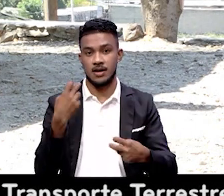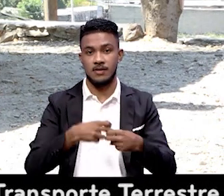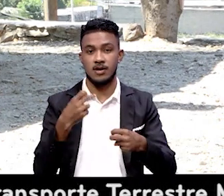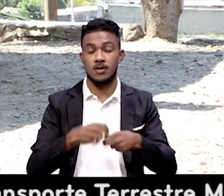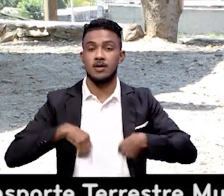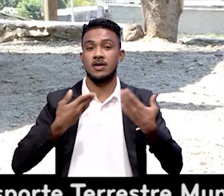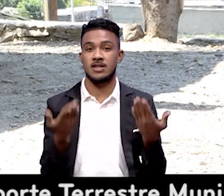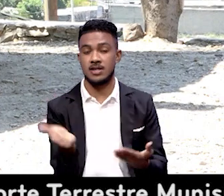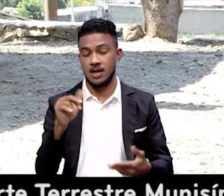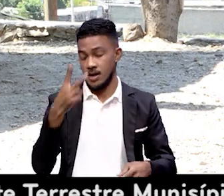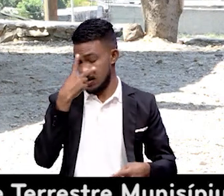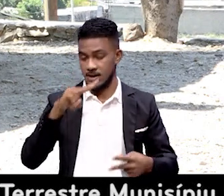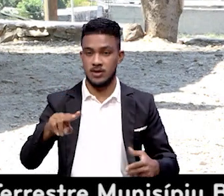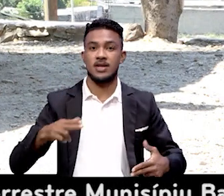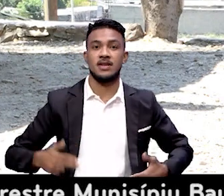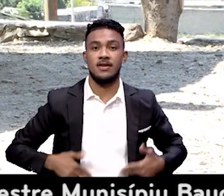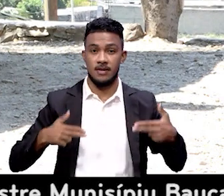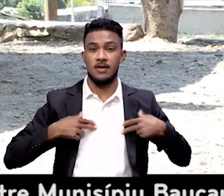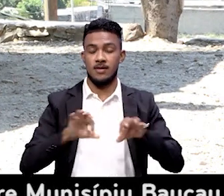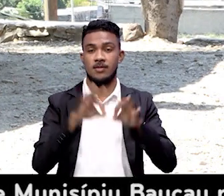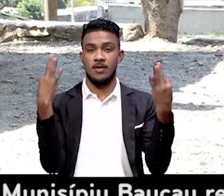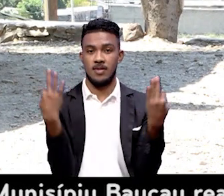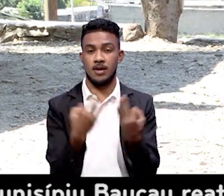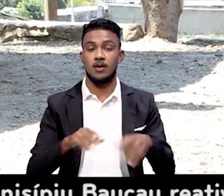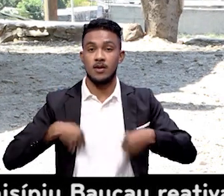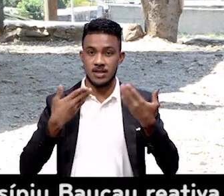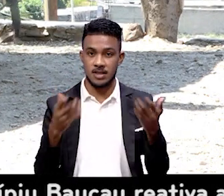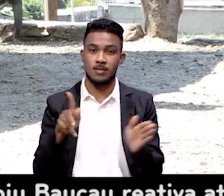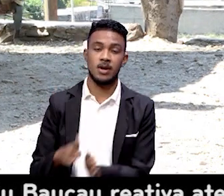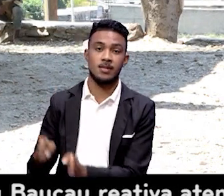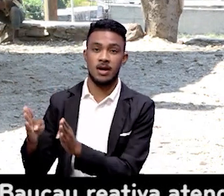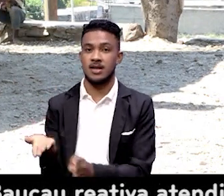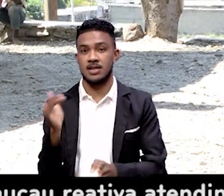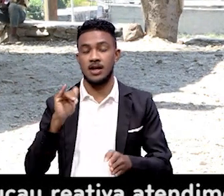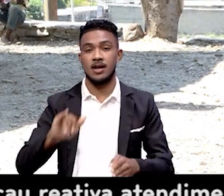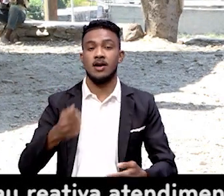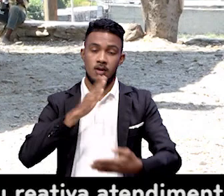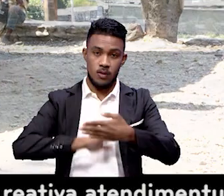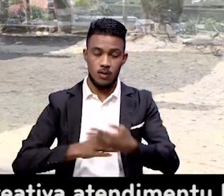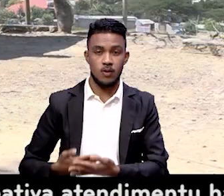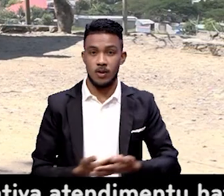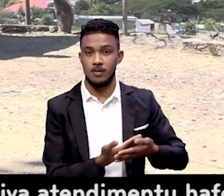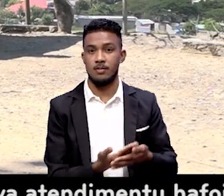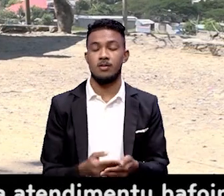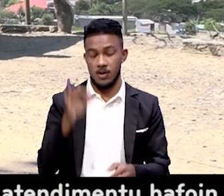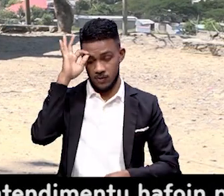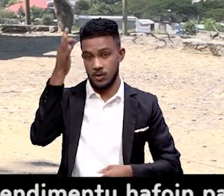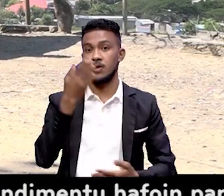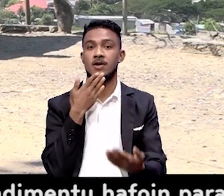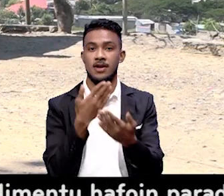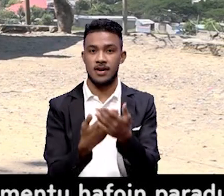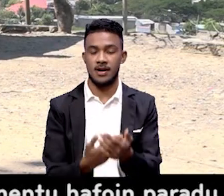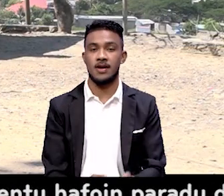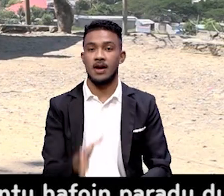satu sustenta sirene familia, mai bemos, uen satu prepara sirene uang ba futuro ne bedia kleo. No baina ida